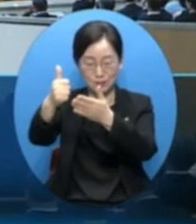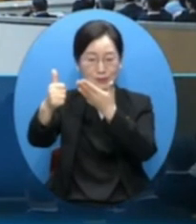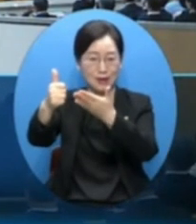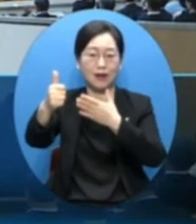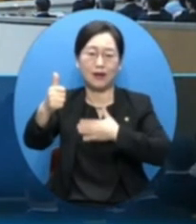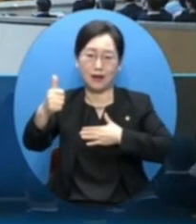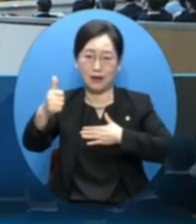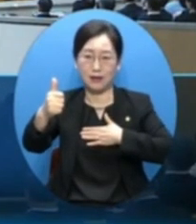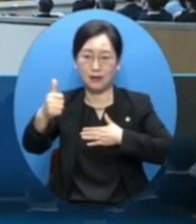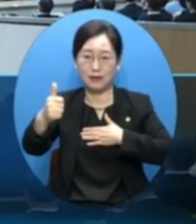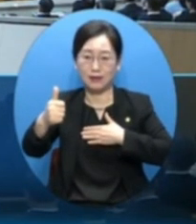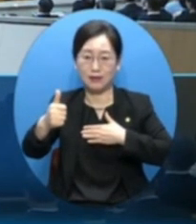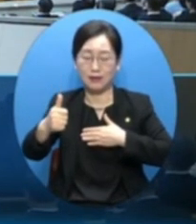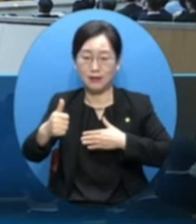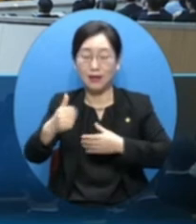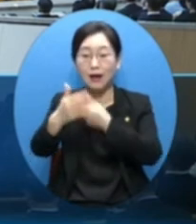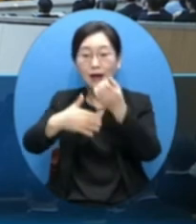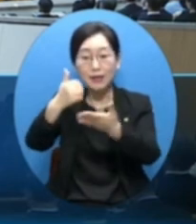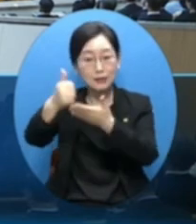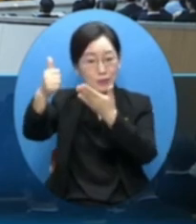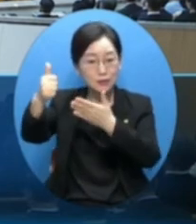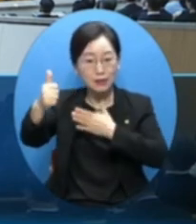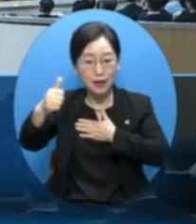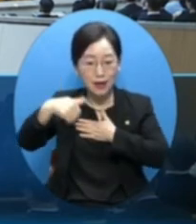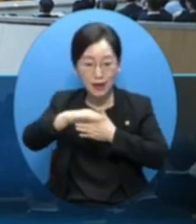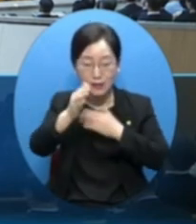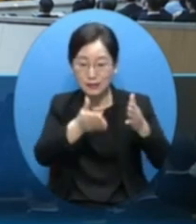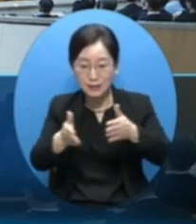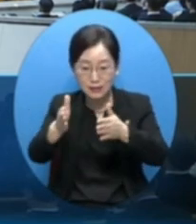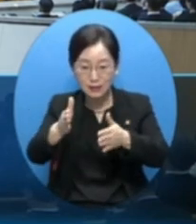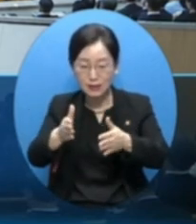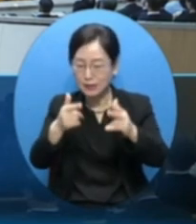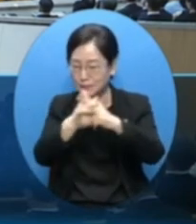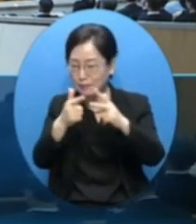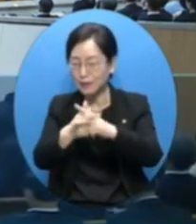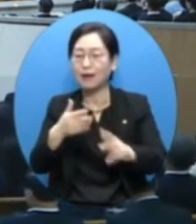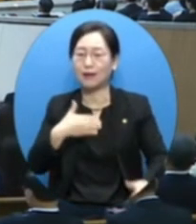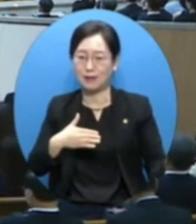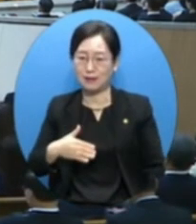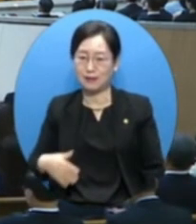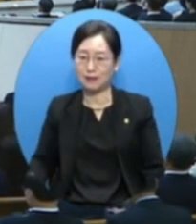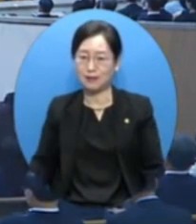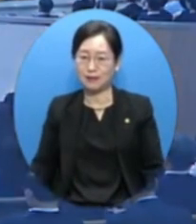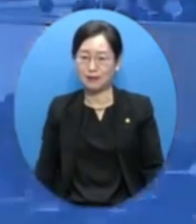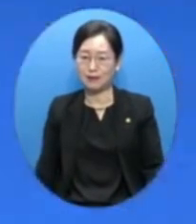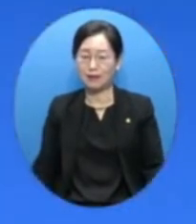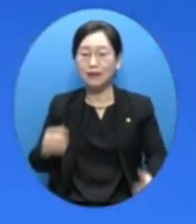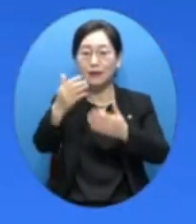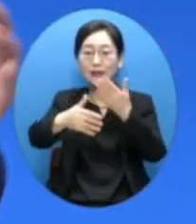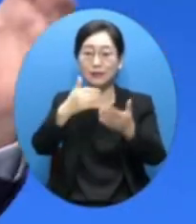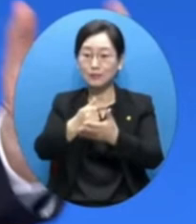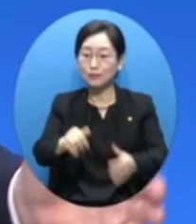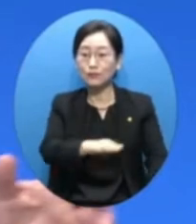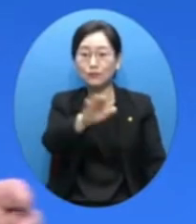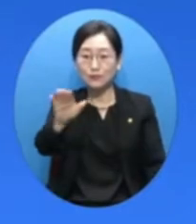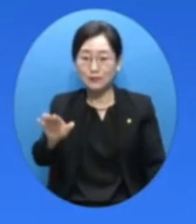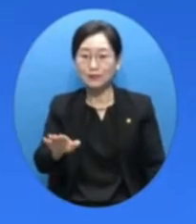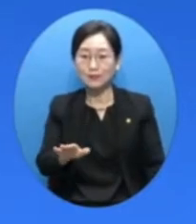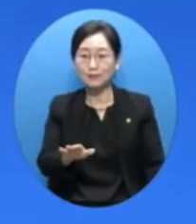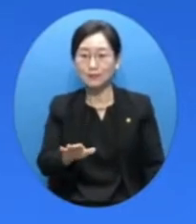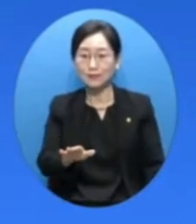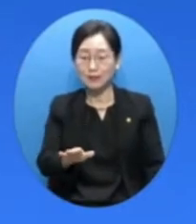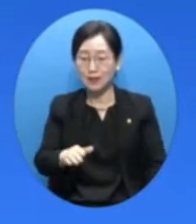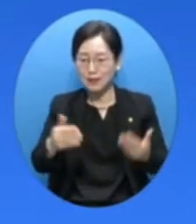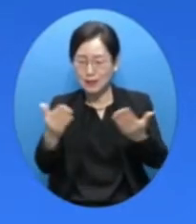아시나니 하나님께서 나의 가는 길을 알고 계신 것입니다. 하나님께서 우리의